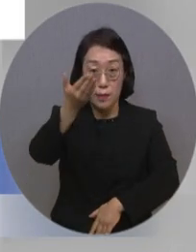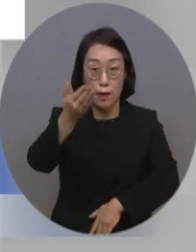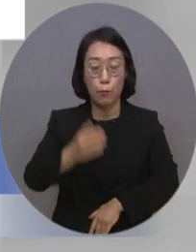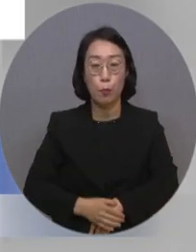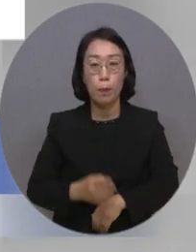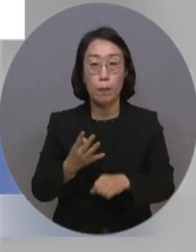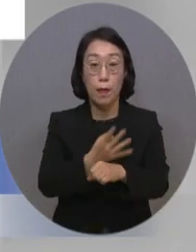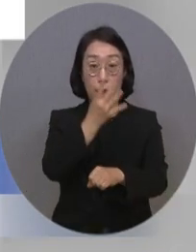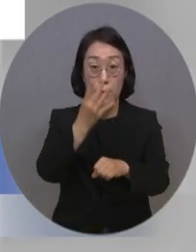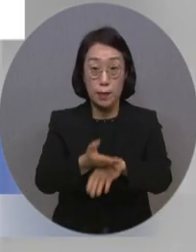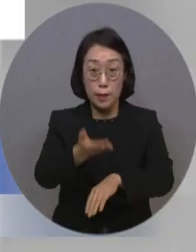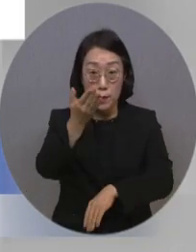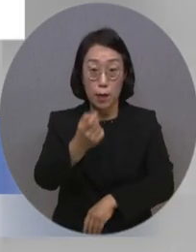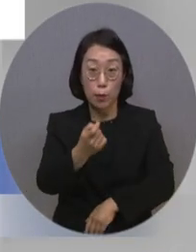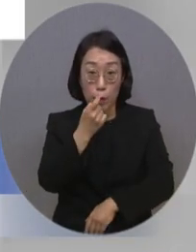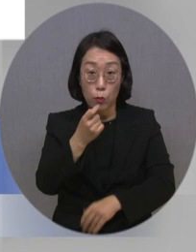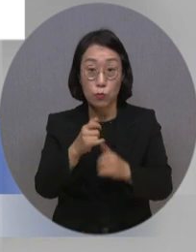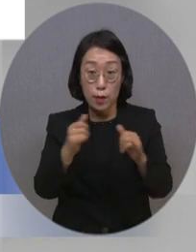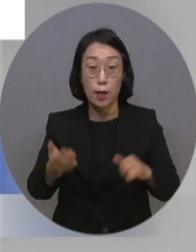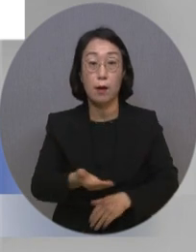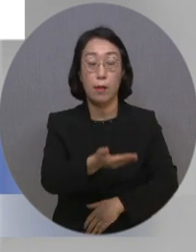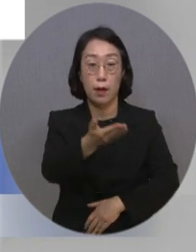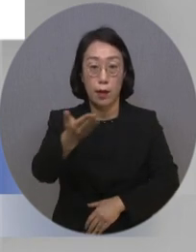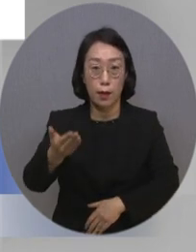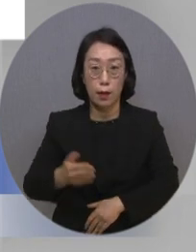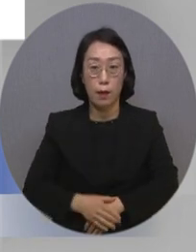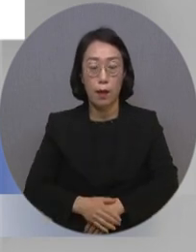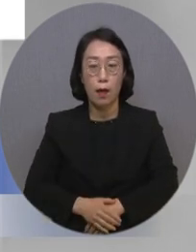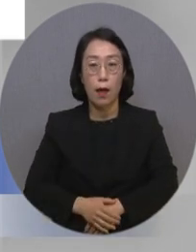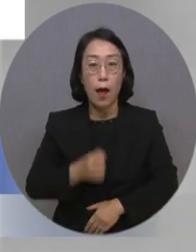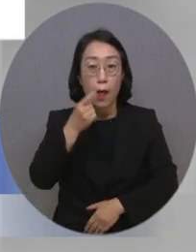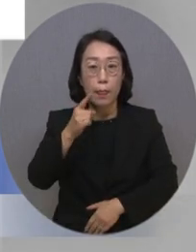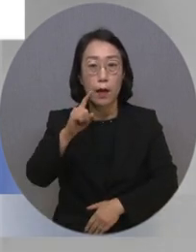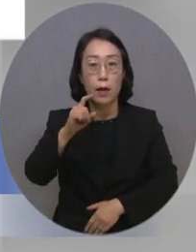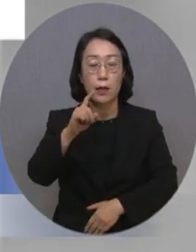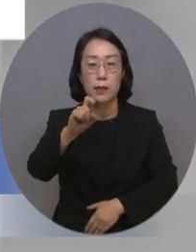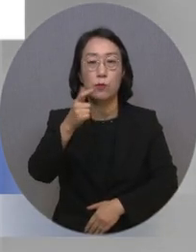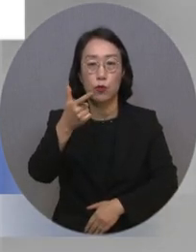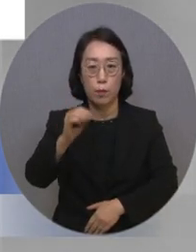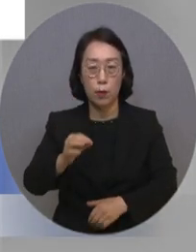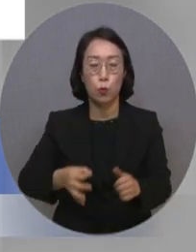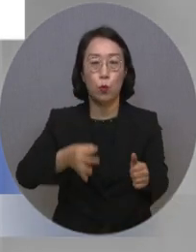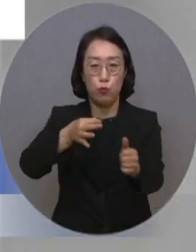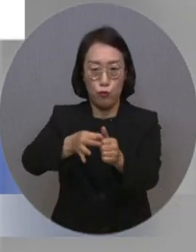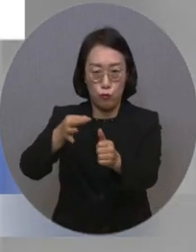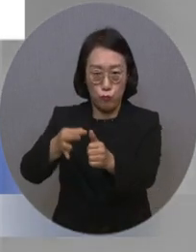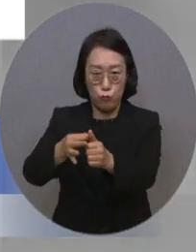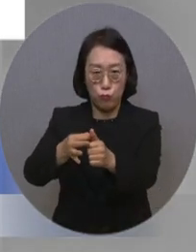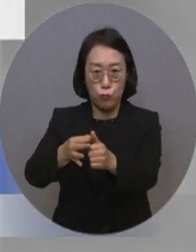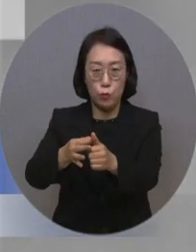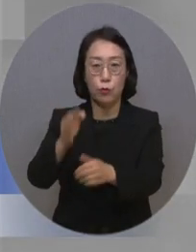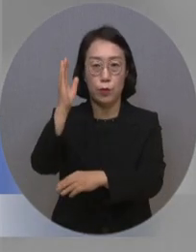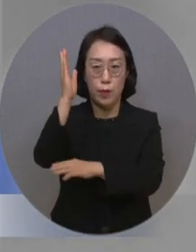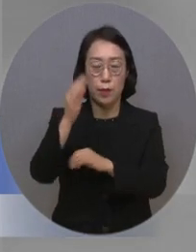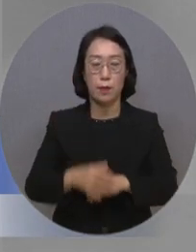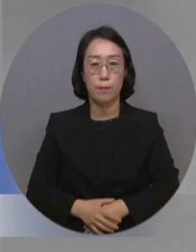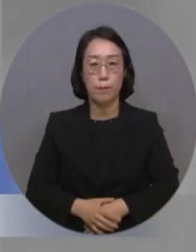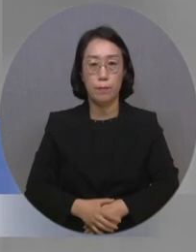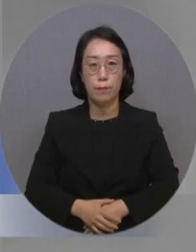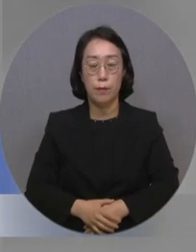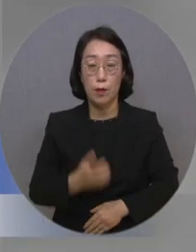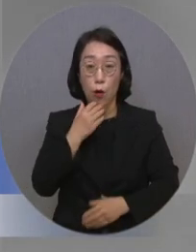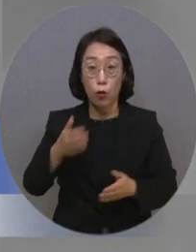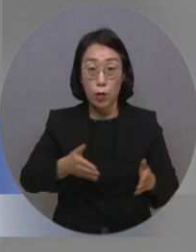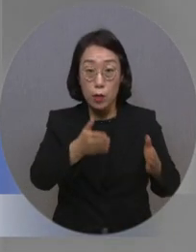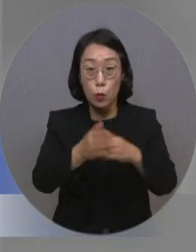하루 훈련 시간이 4시간에 해당하는 이들에게 1인당 월 16만 원의 기회수당을 지급한다고 밝혔습니다.